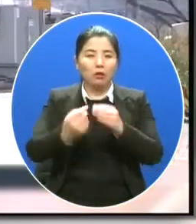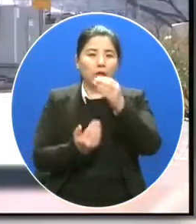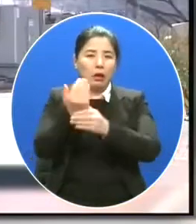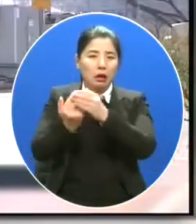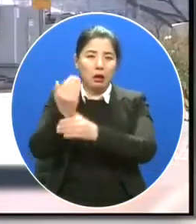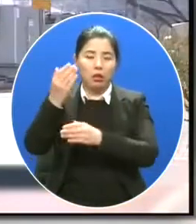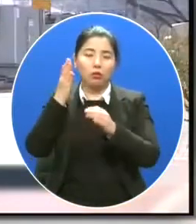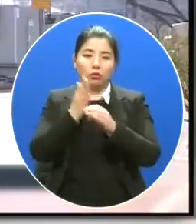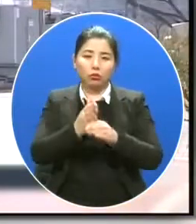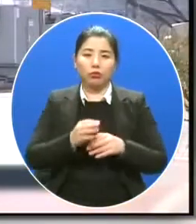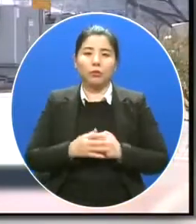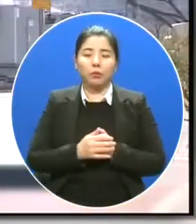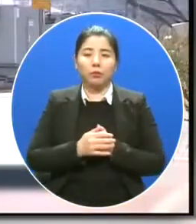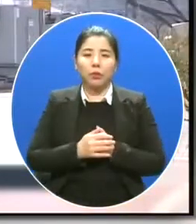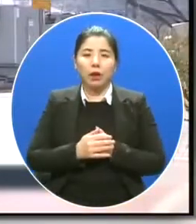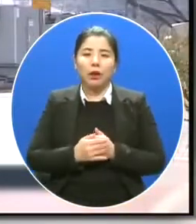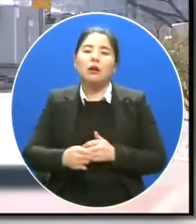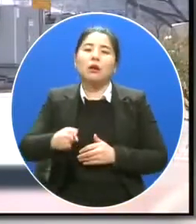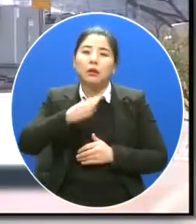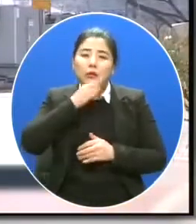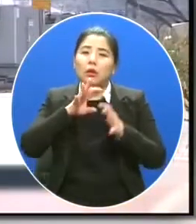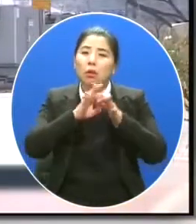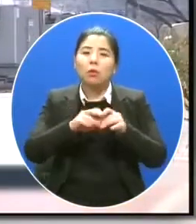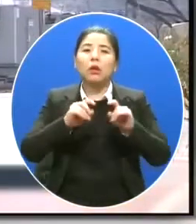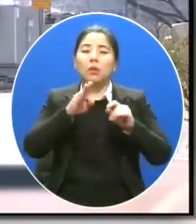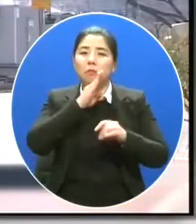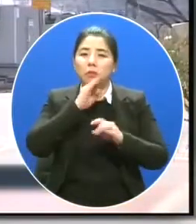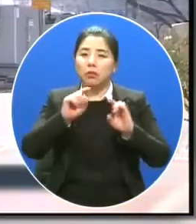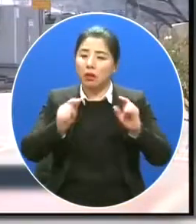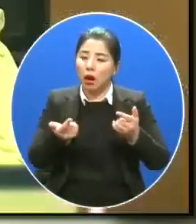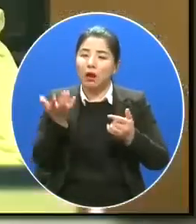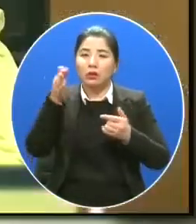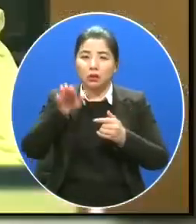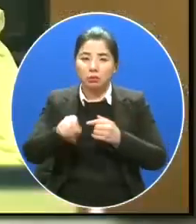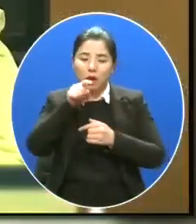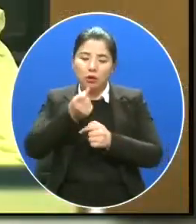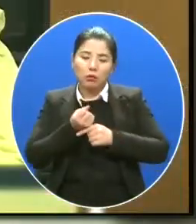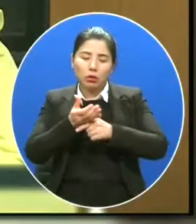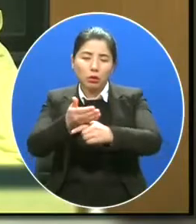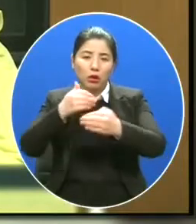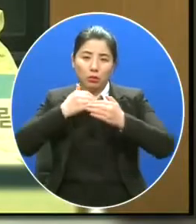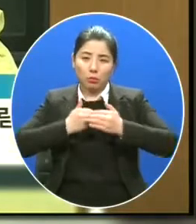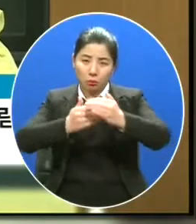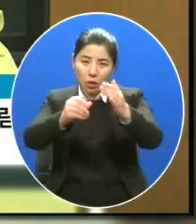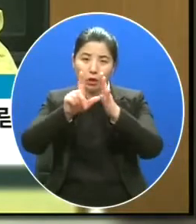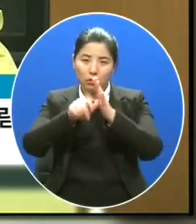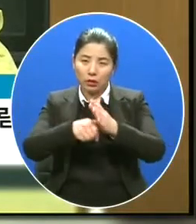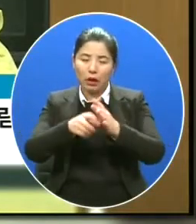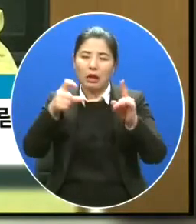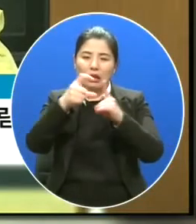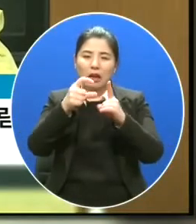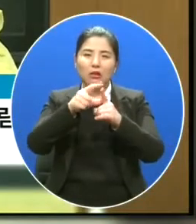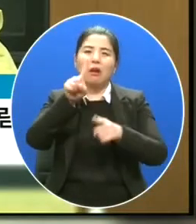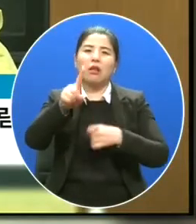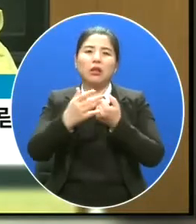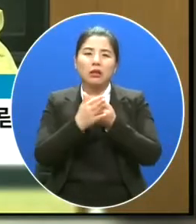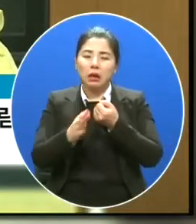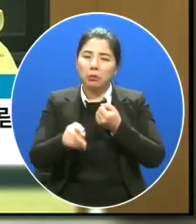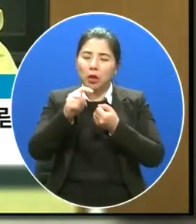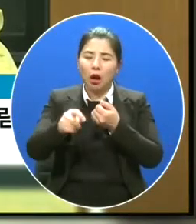발생합니다. 사실관계가 잘못된 것은 아니지만 이를 전달하는 과정에서 사소한 표현 하나